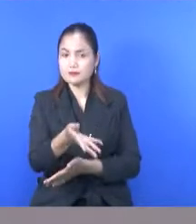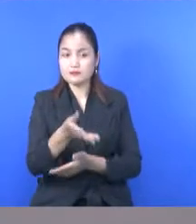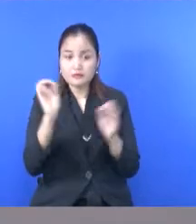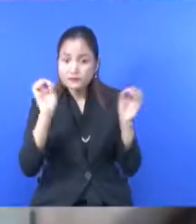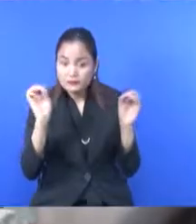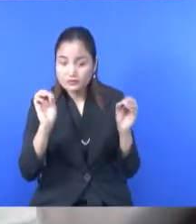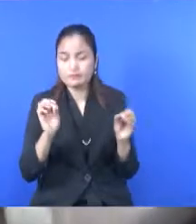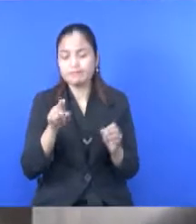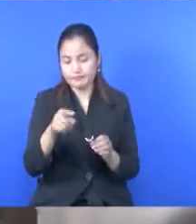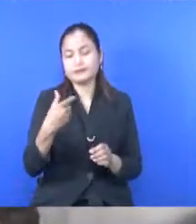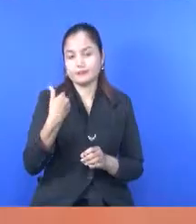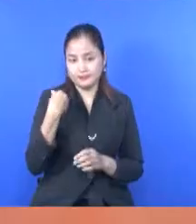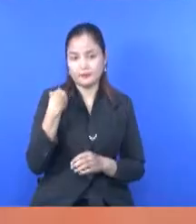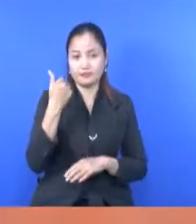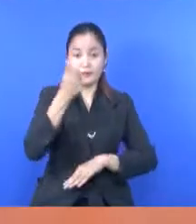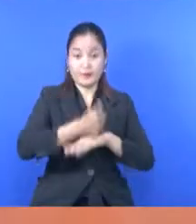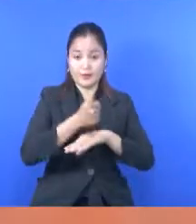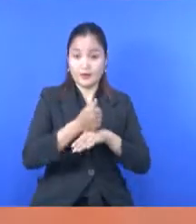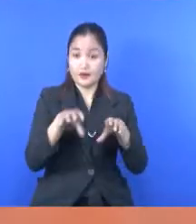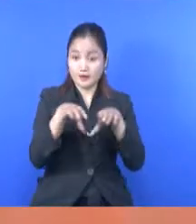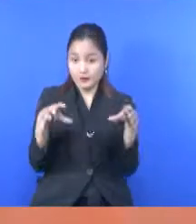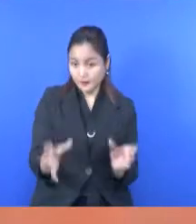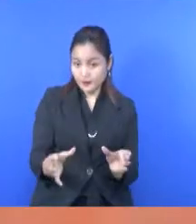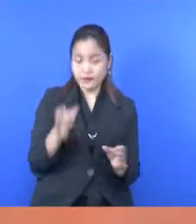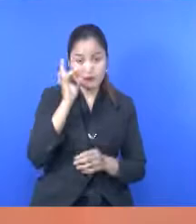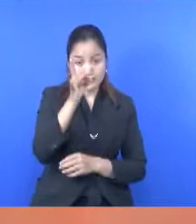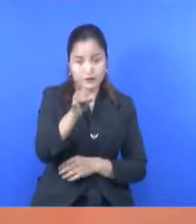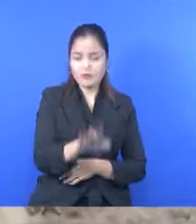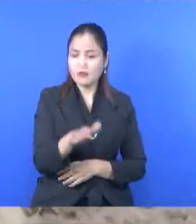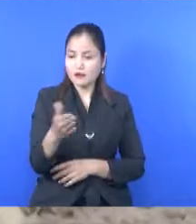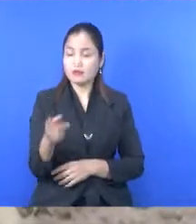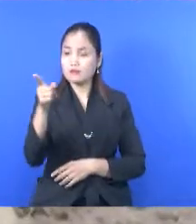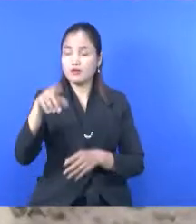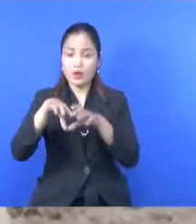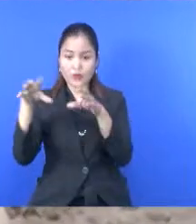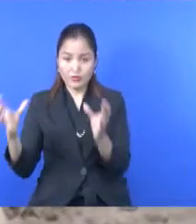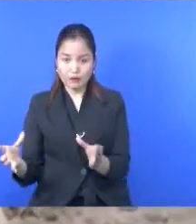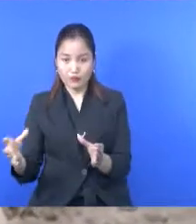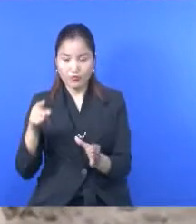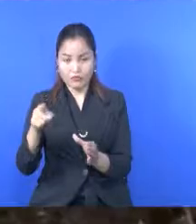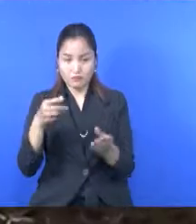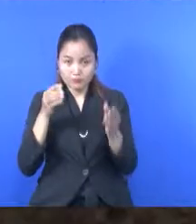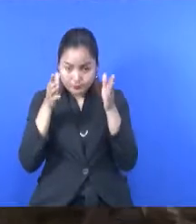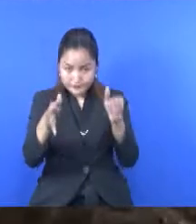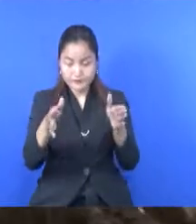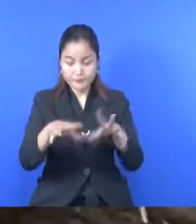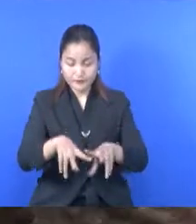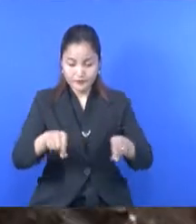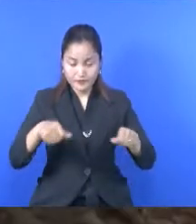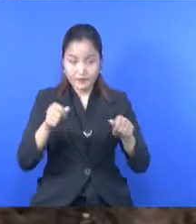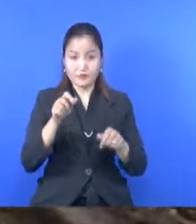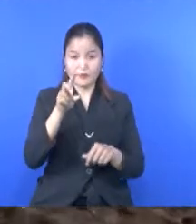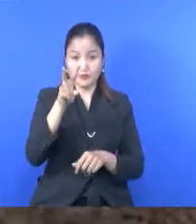ញនៅឡើយនាយកគ្រប់គ្រងក្រុមហ៊ុនបានលើកឡើងថាបច្ចុប្បន្នក្រុមហ៊ុនបានធ្វើការវិនិយោគលើផ្ទៃដីជាង 10,000 ហិកតា